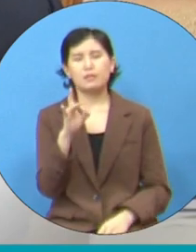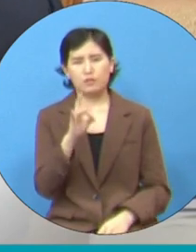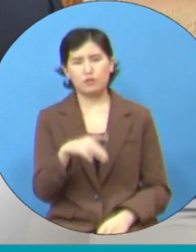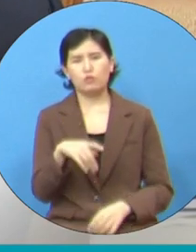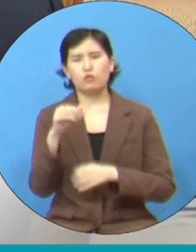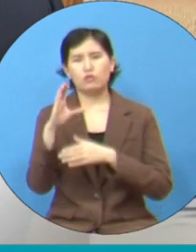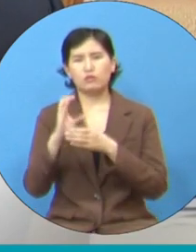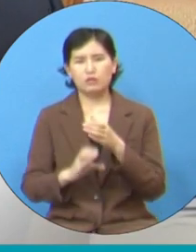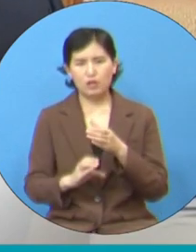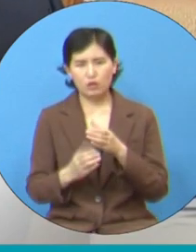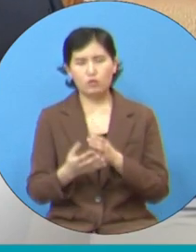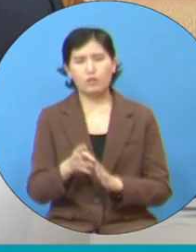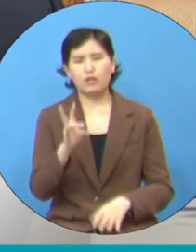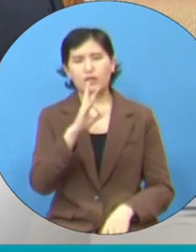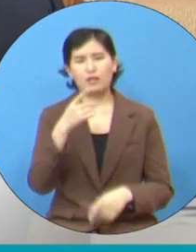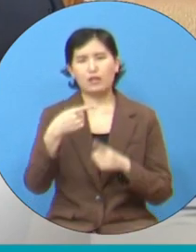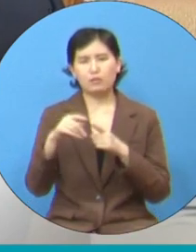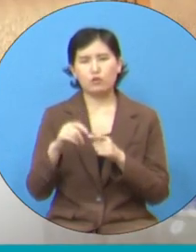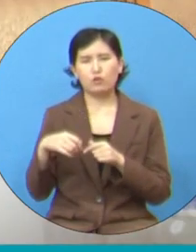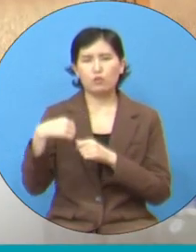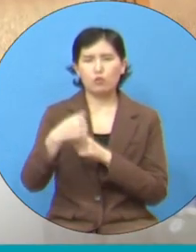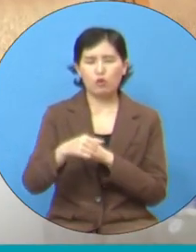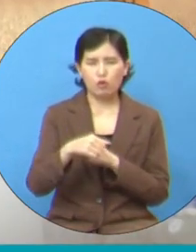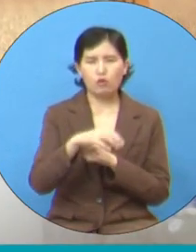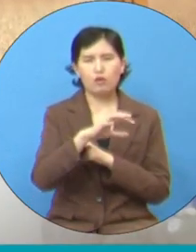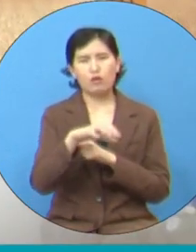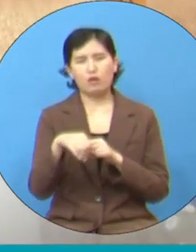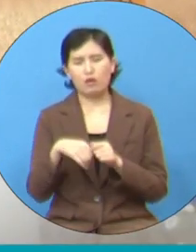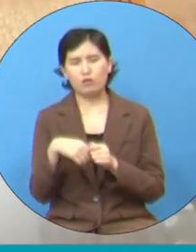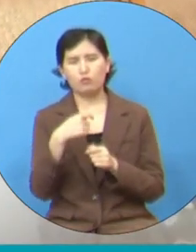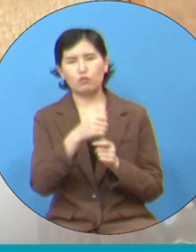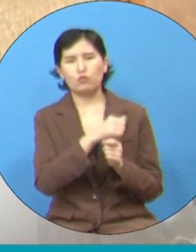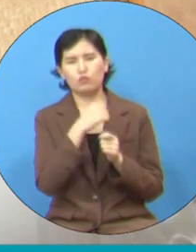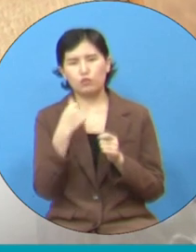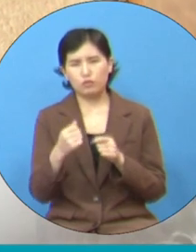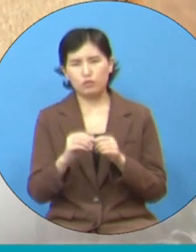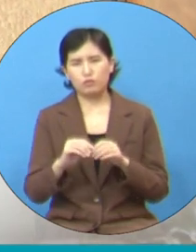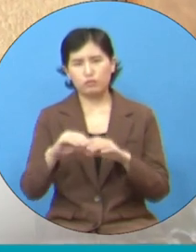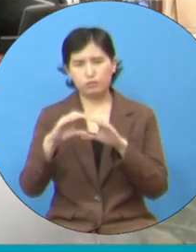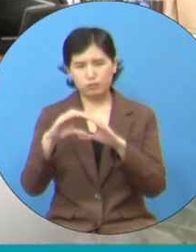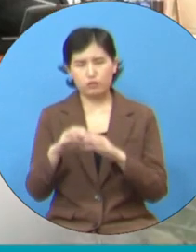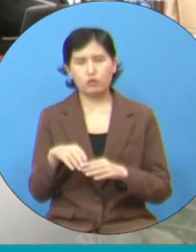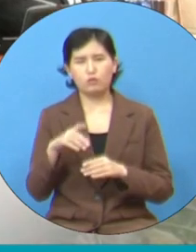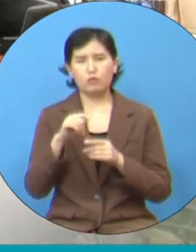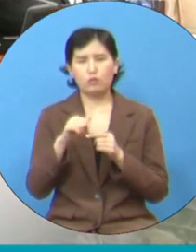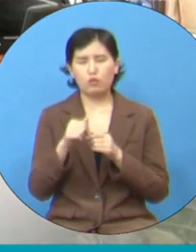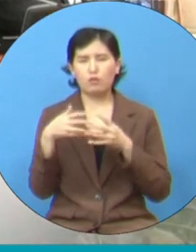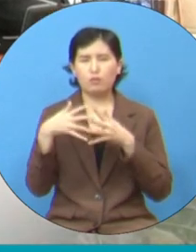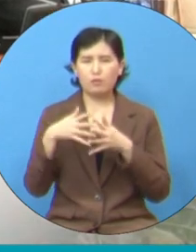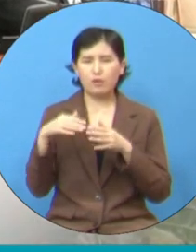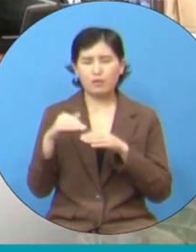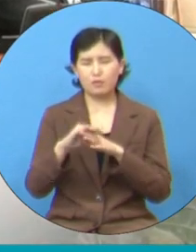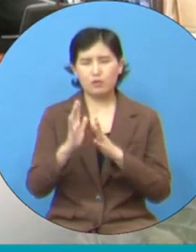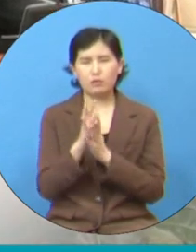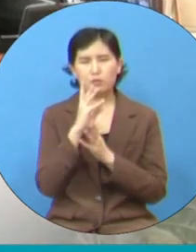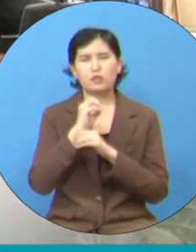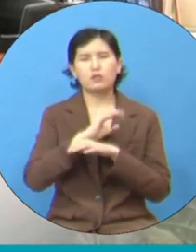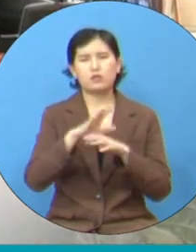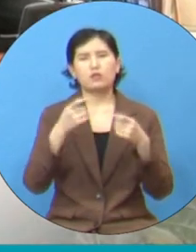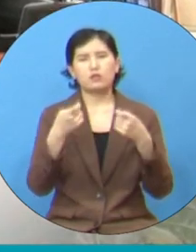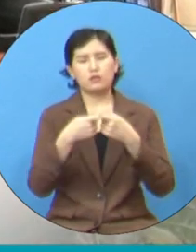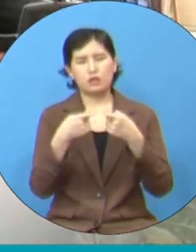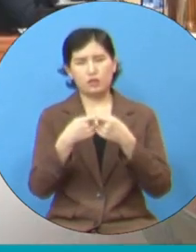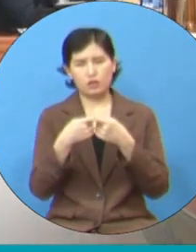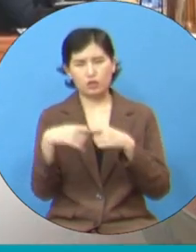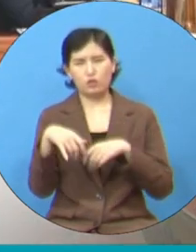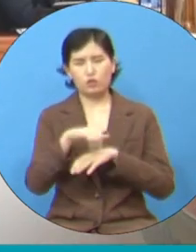олгох санхүүжилт, тухайн намын орлого зарлага, хандив, үл хөдлөх хөрөнгийн мэдээллийг олон нийтэд ил болгох, мөн улсын хурлын сонгуулиар суудалд авсан